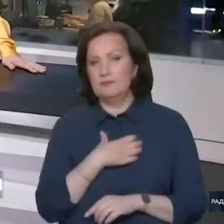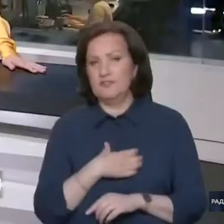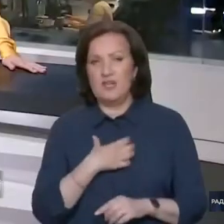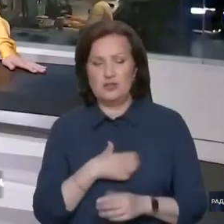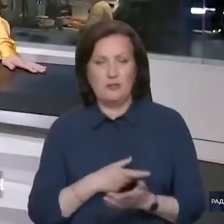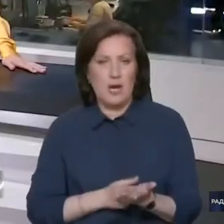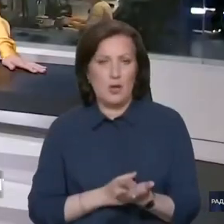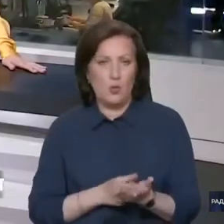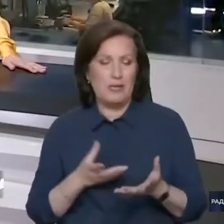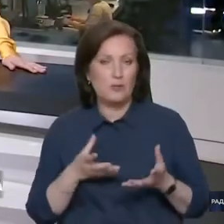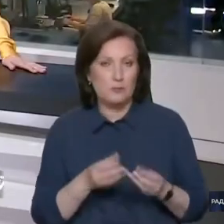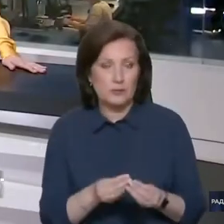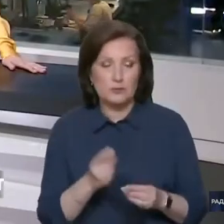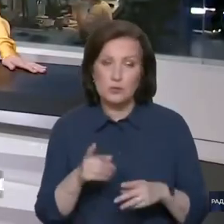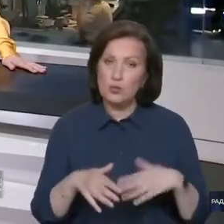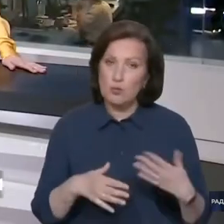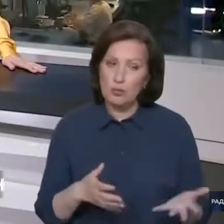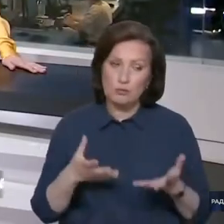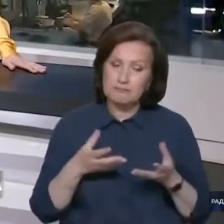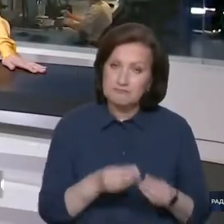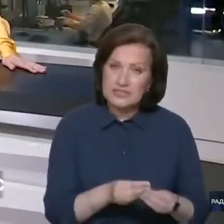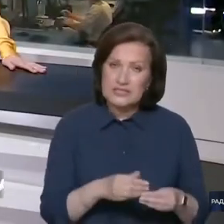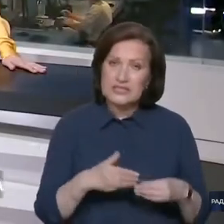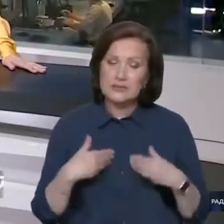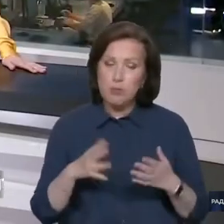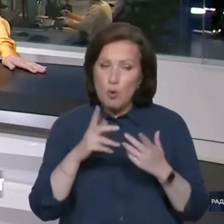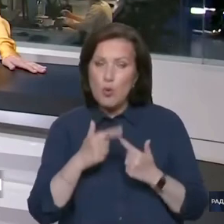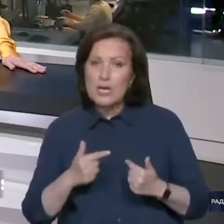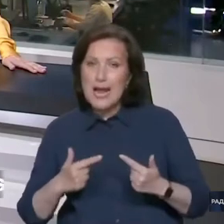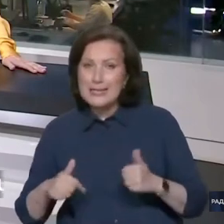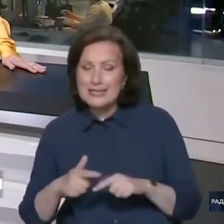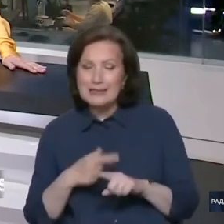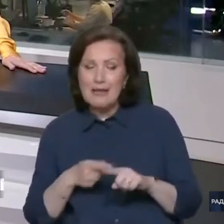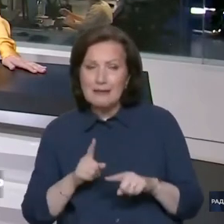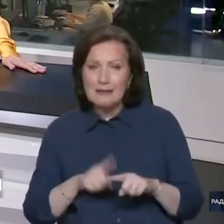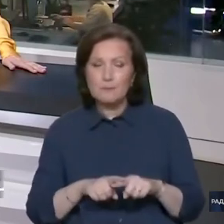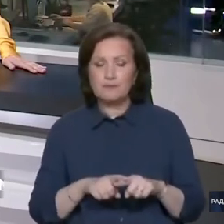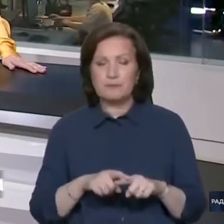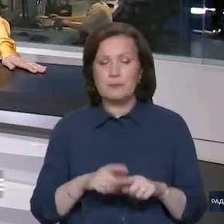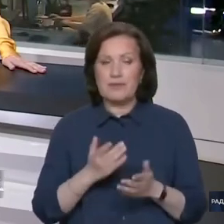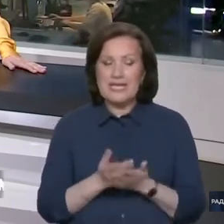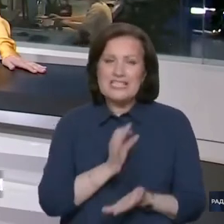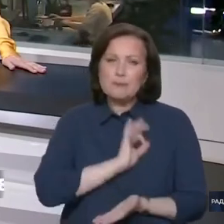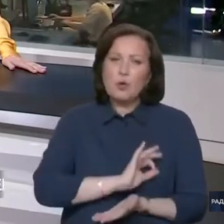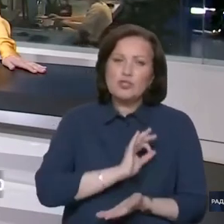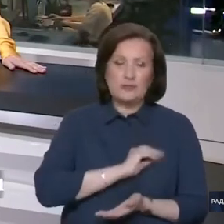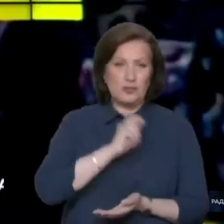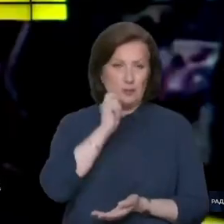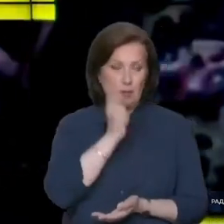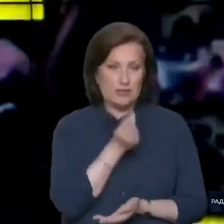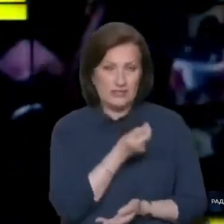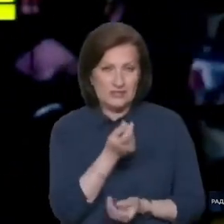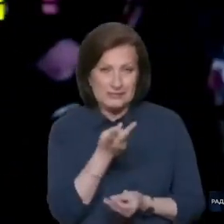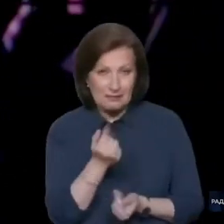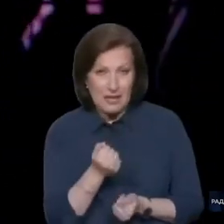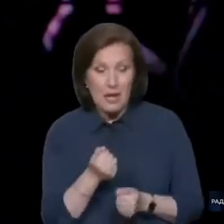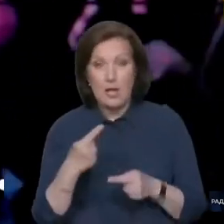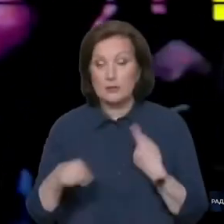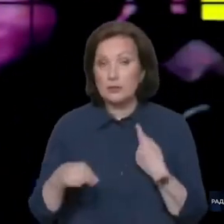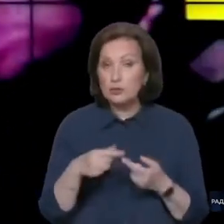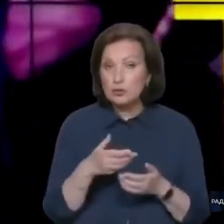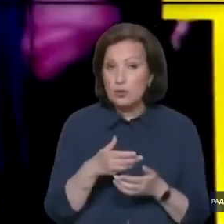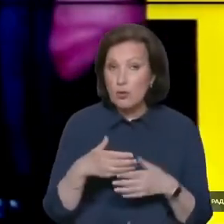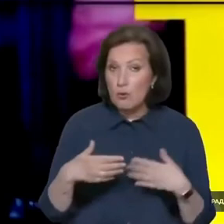важливим аргументом тиску. З одного боку тиск з боку країн, які є споживачами українського зерна, але з іншого